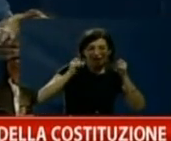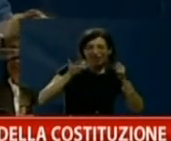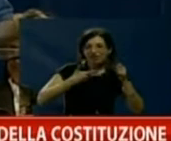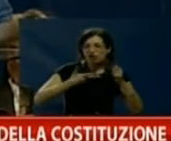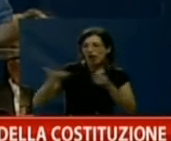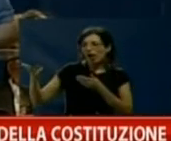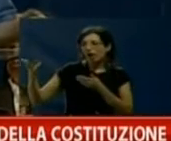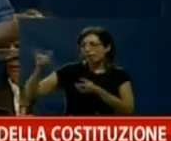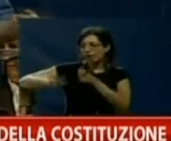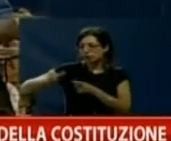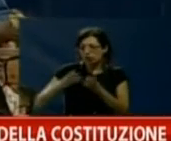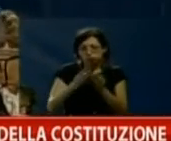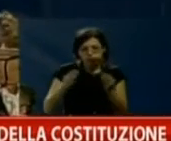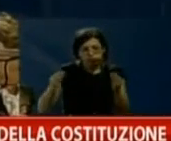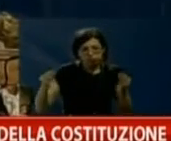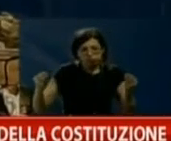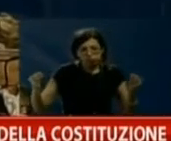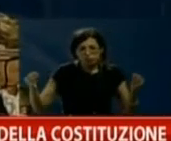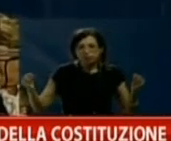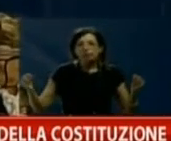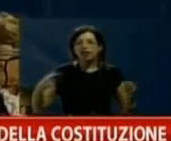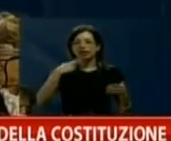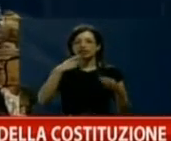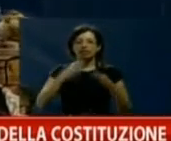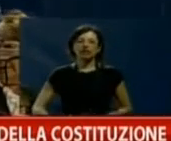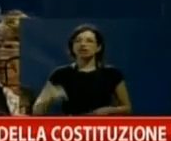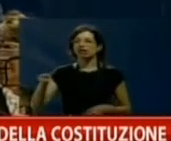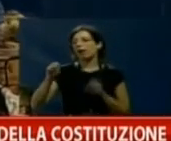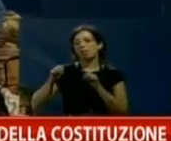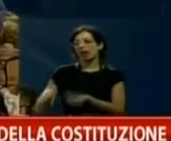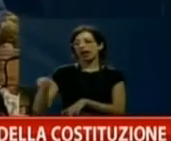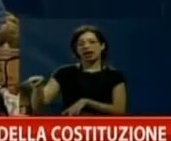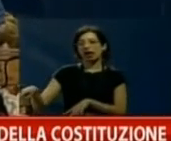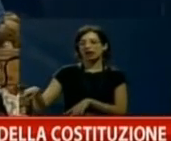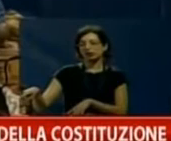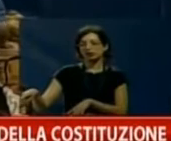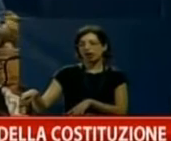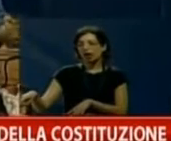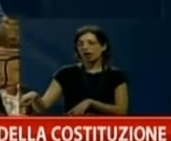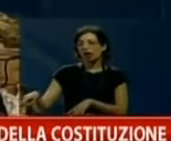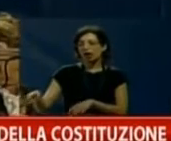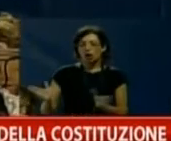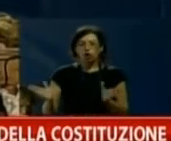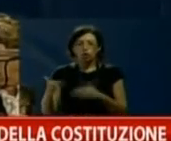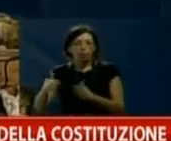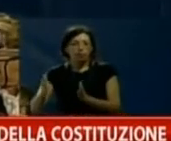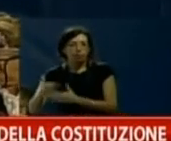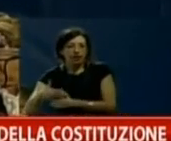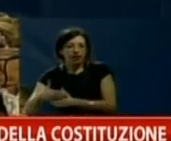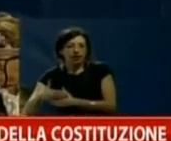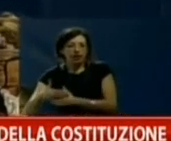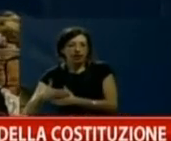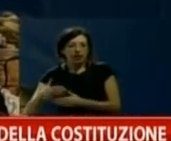arrivano oggi con grande perdita di dignità dal loro punto di vista i ceti impoveriti e che entrano